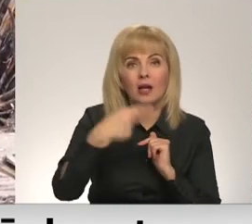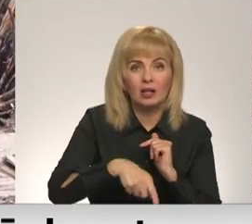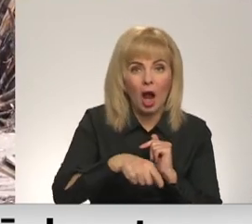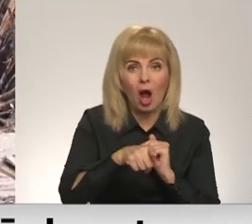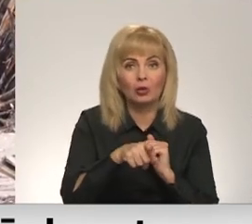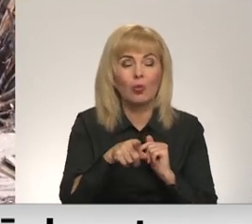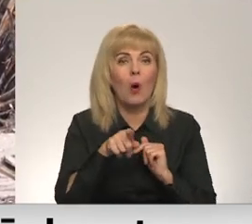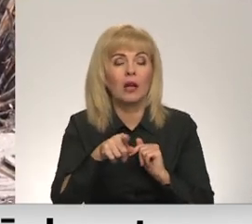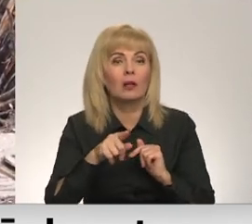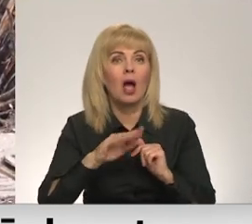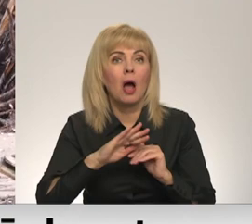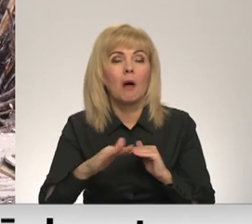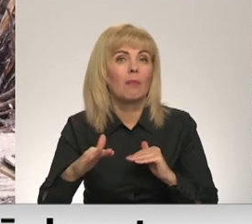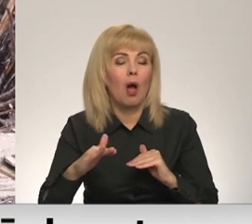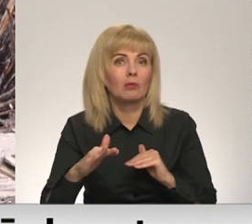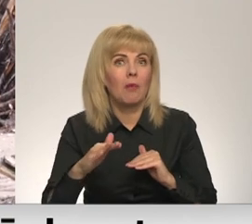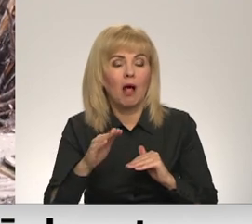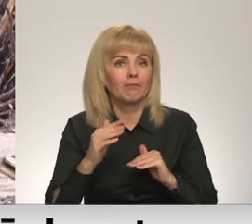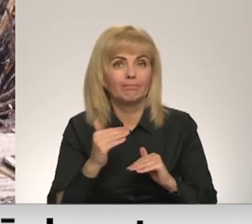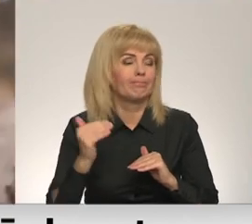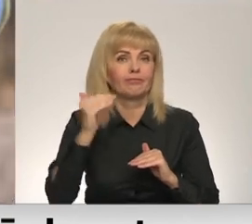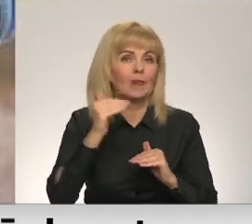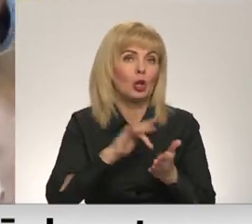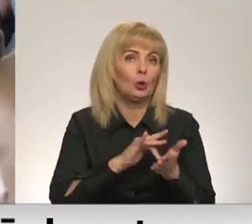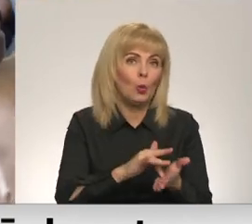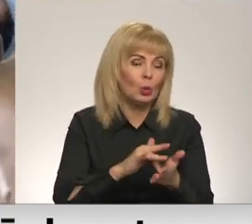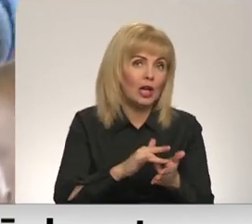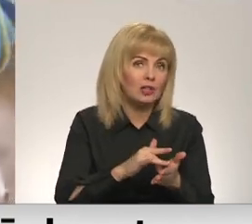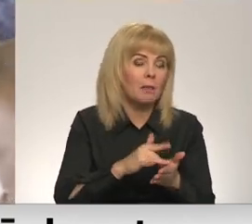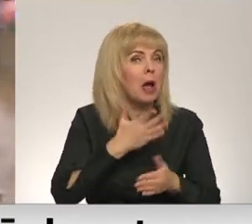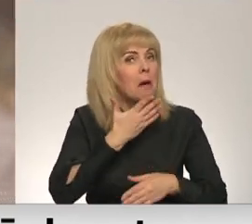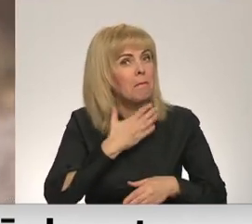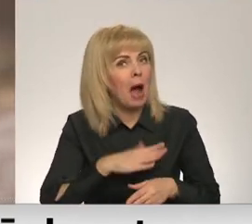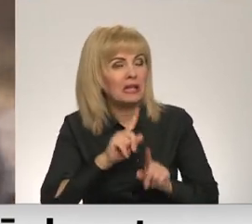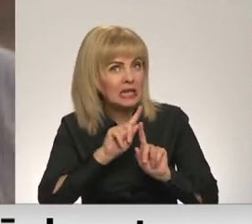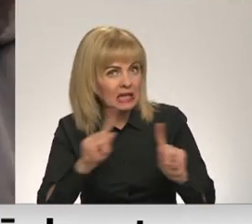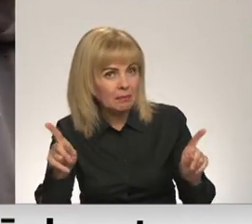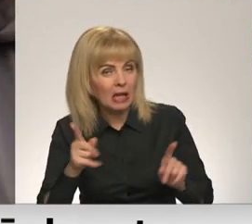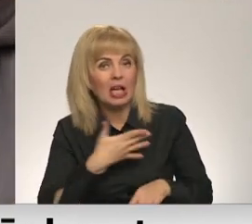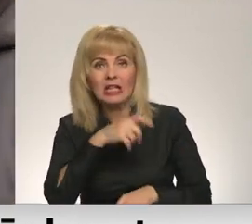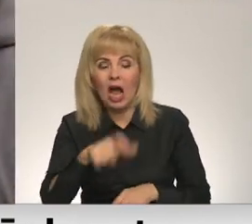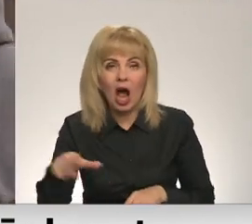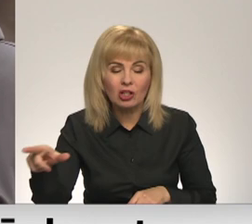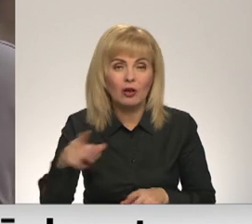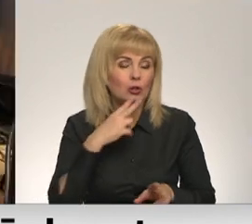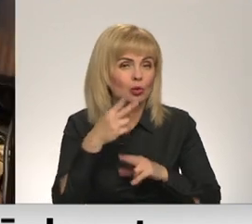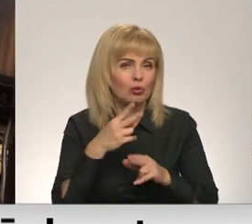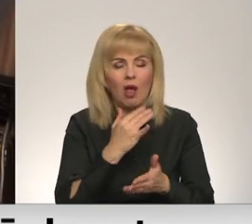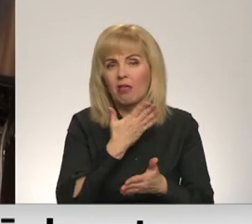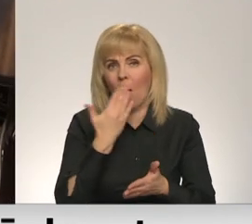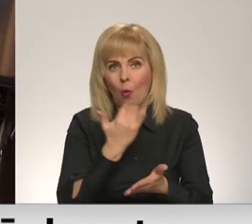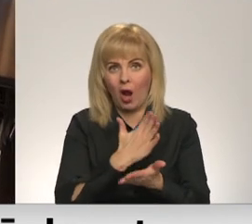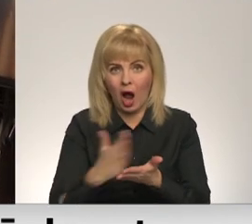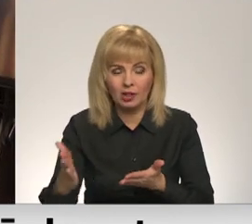dabiskāko pludmaļu topu augšgalos. Vairumam turistu mežonīgums patīk, bet daļa iedzīvotāji sūdzas par nesakoptību. Dabas